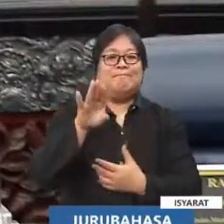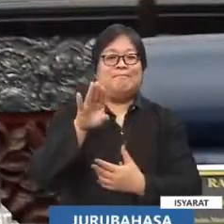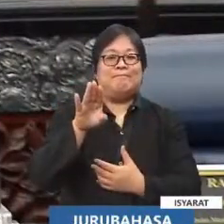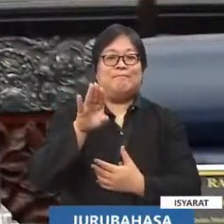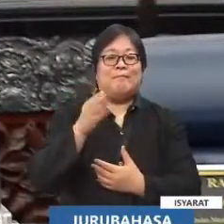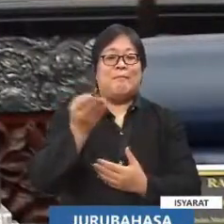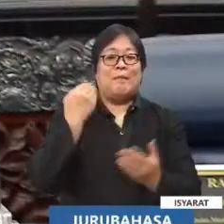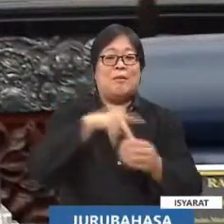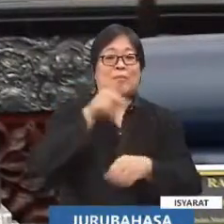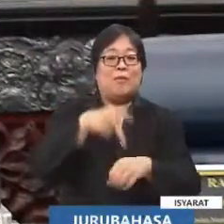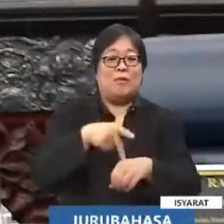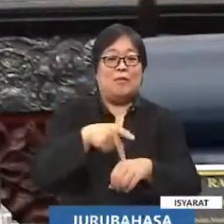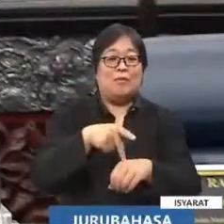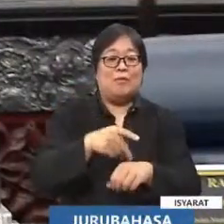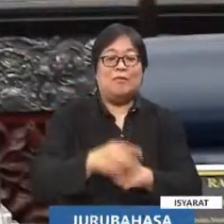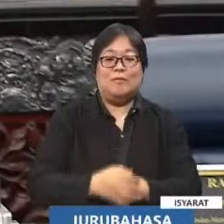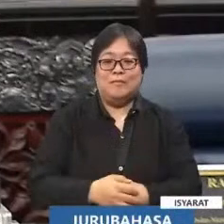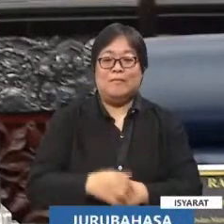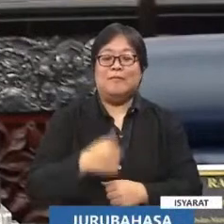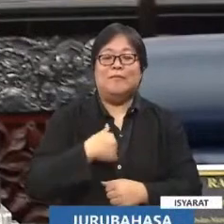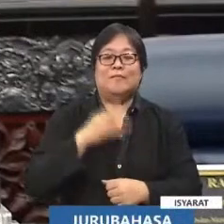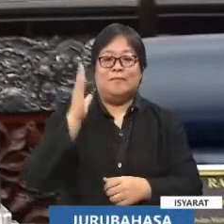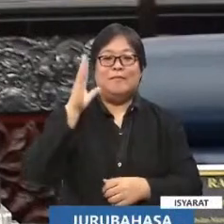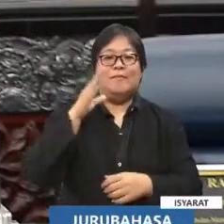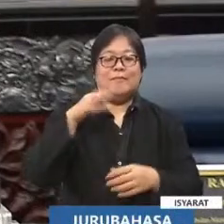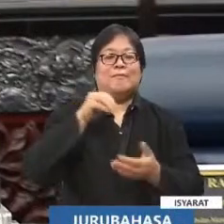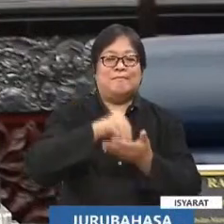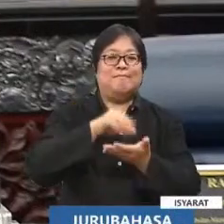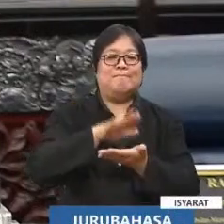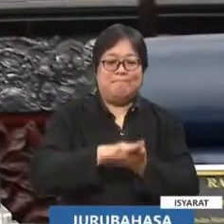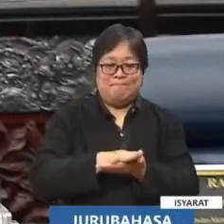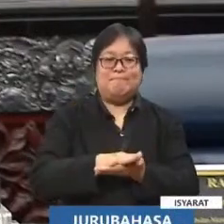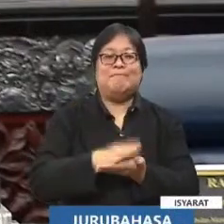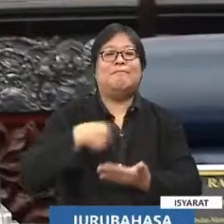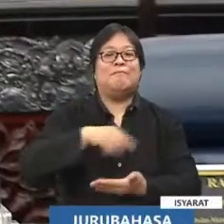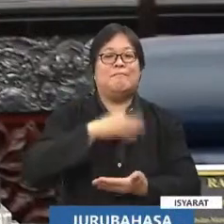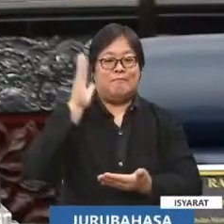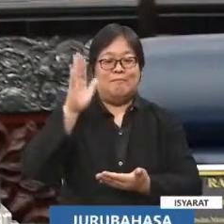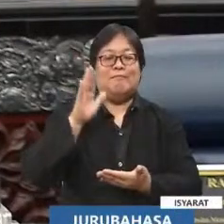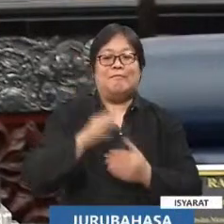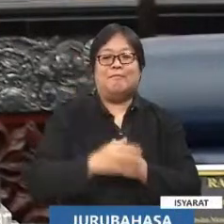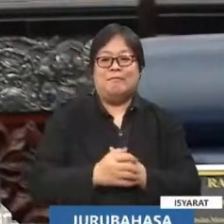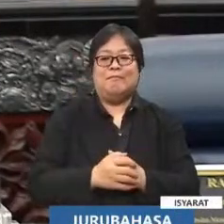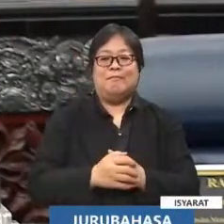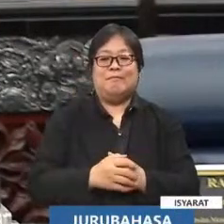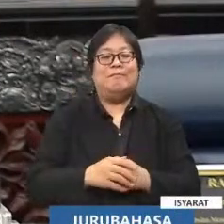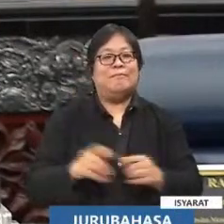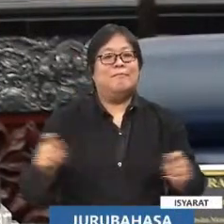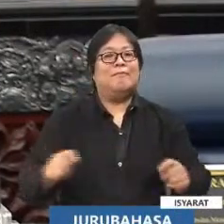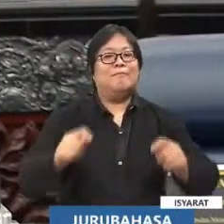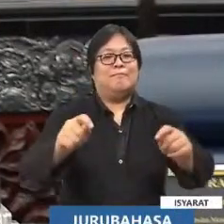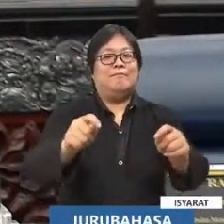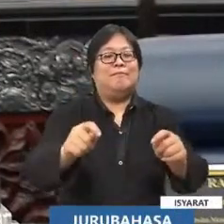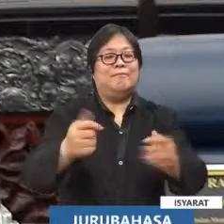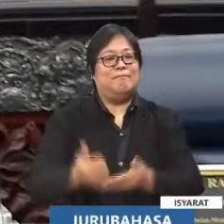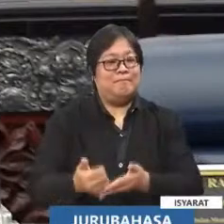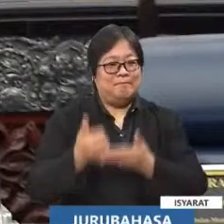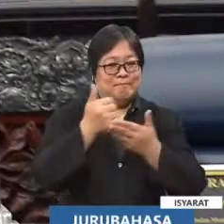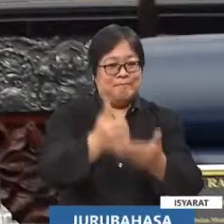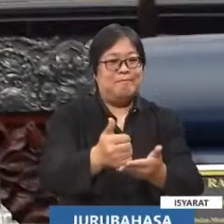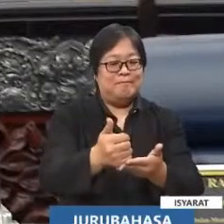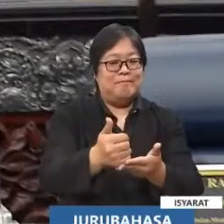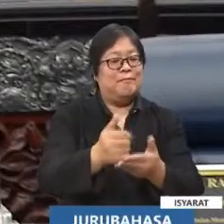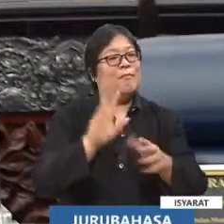Pulau. Saya akan mengambil maklum, kementerian akan mengambil maklum dan kita akan kaji semula golongan yang dimasukkan tadi dan kita akan